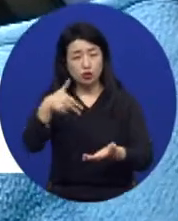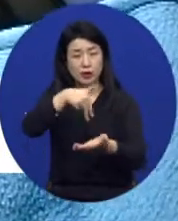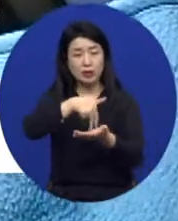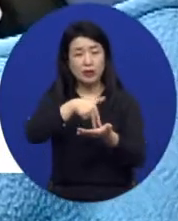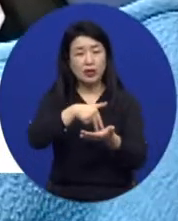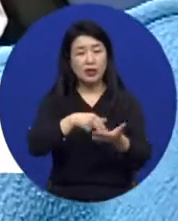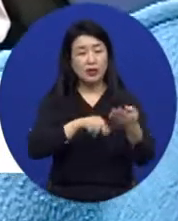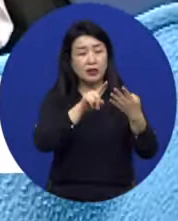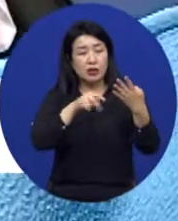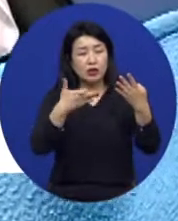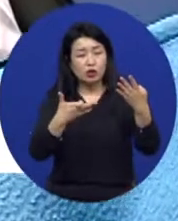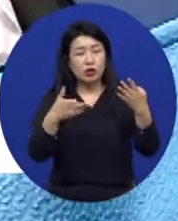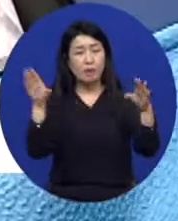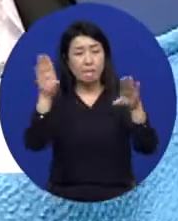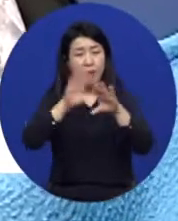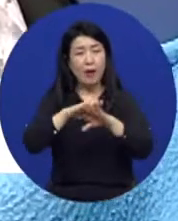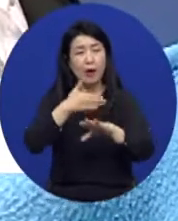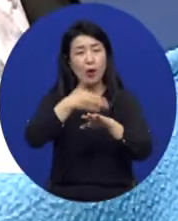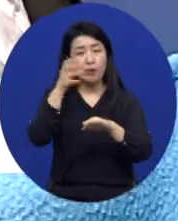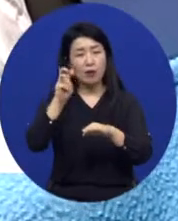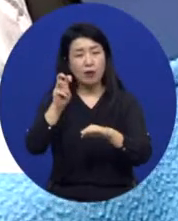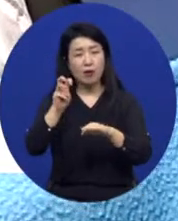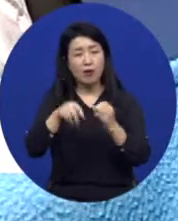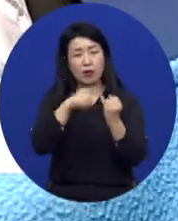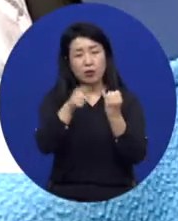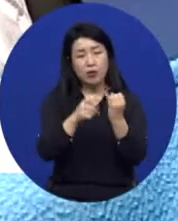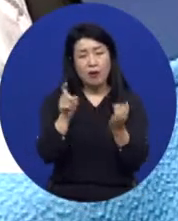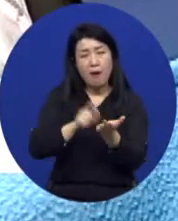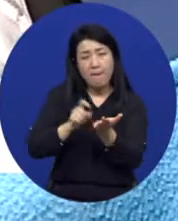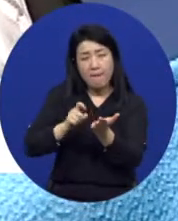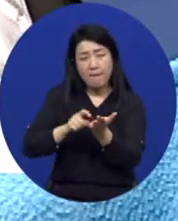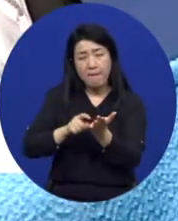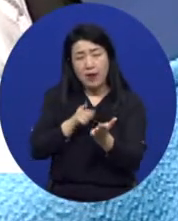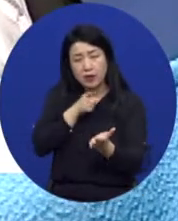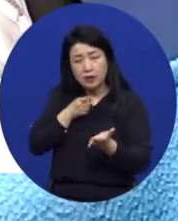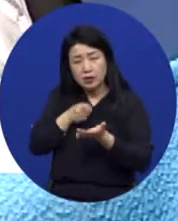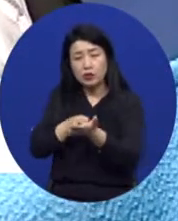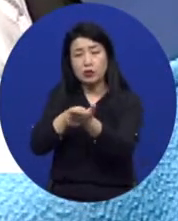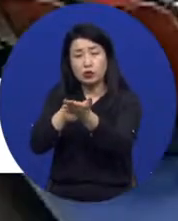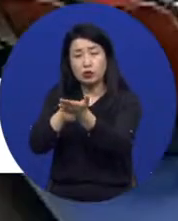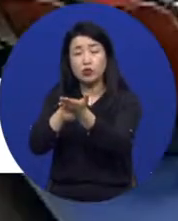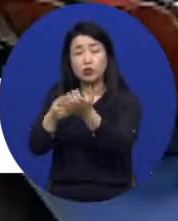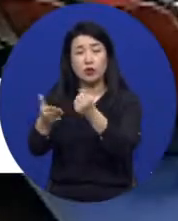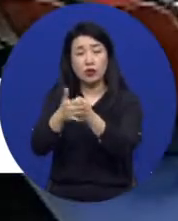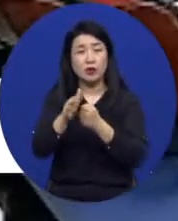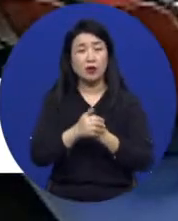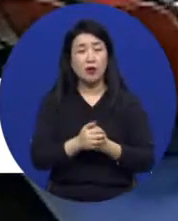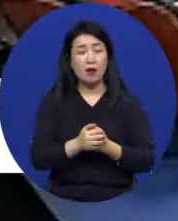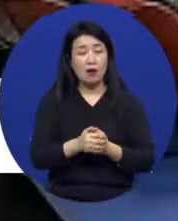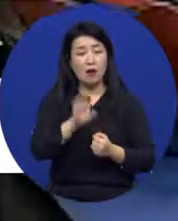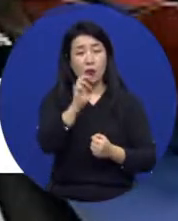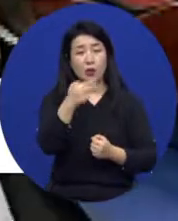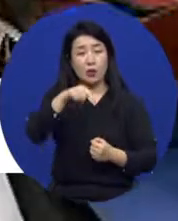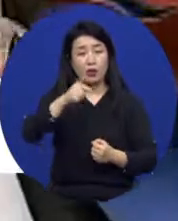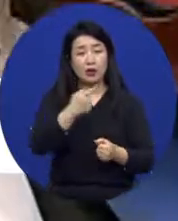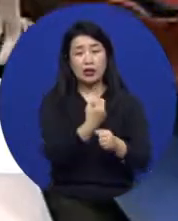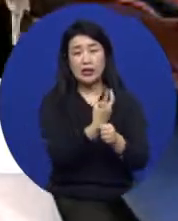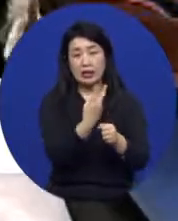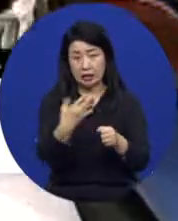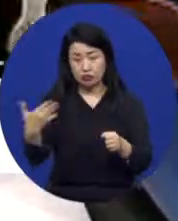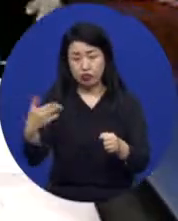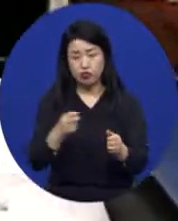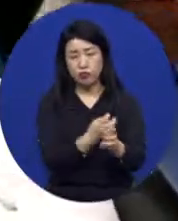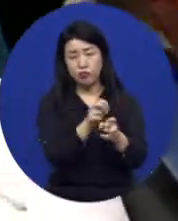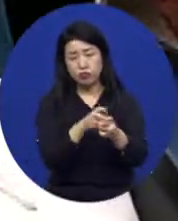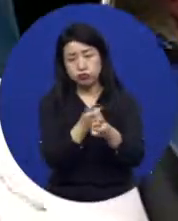19일 밤 9시 반쯤 임신부가 출산이 임박했다는 신고가 119 에 접수된 표선 1 에구 센터 구급 대원들이